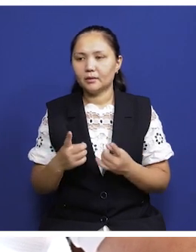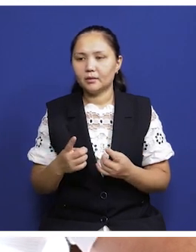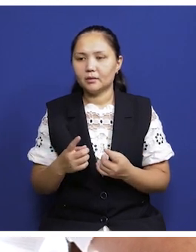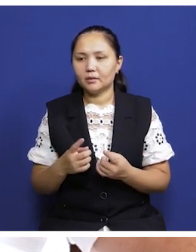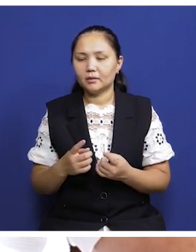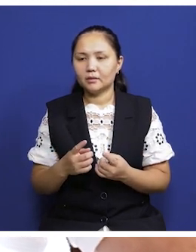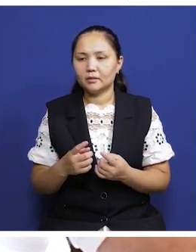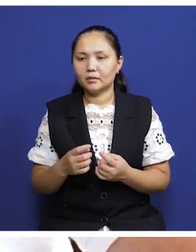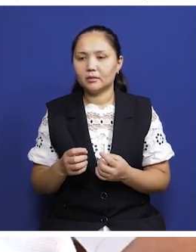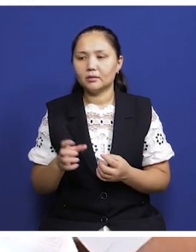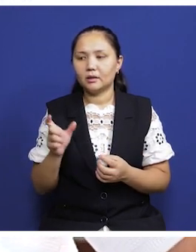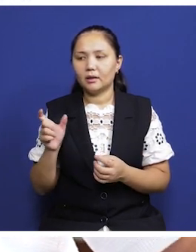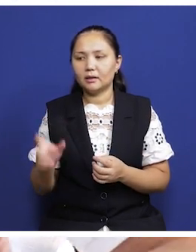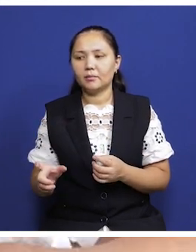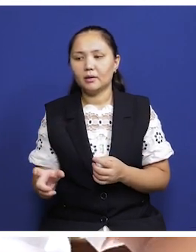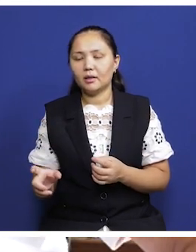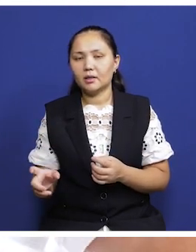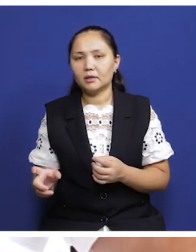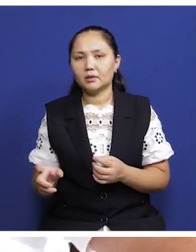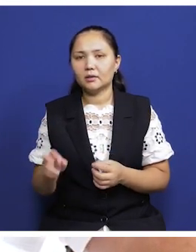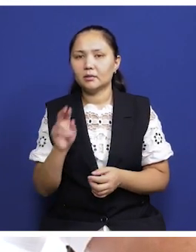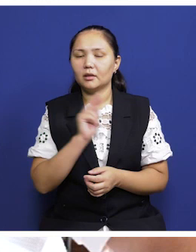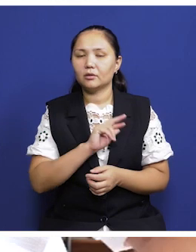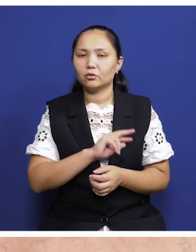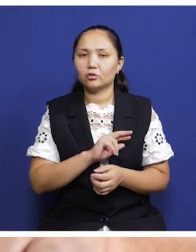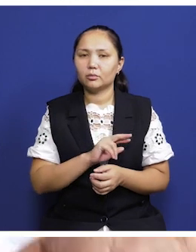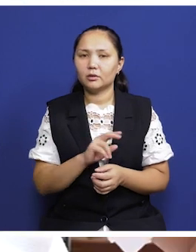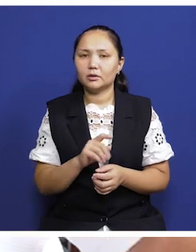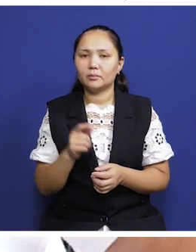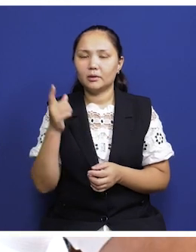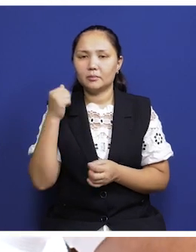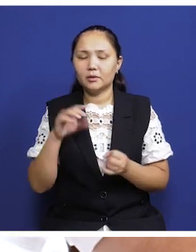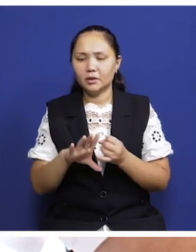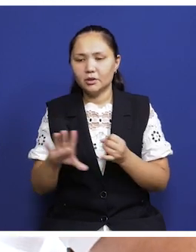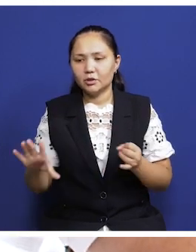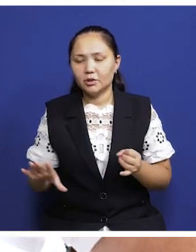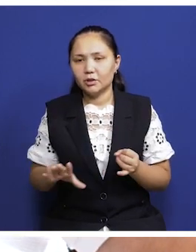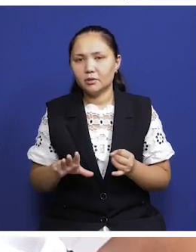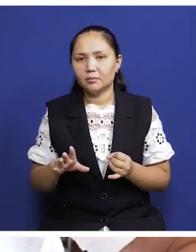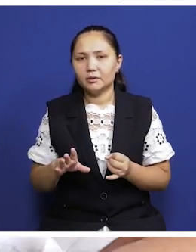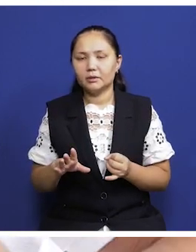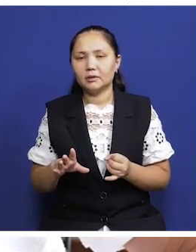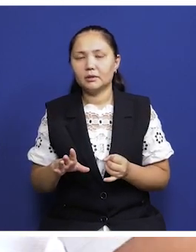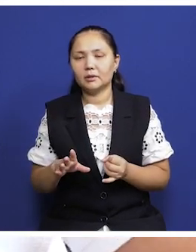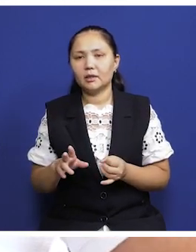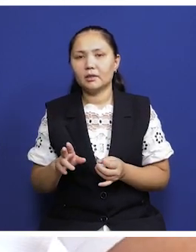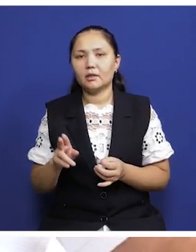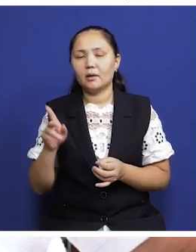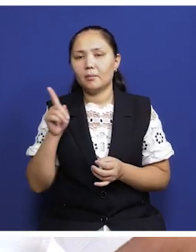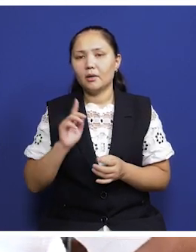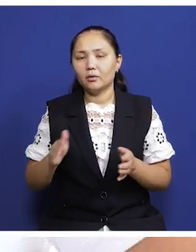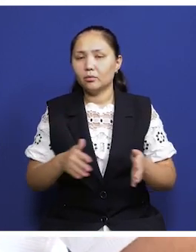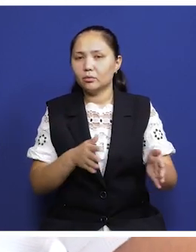жаңағы халықтың жаңағы айналысатын шаруасы осы мал шаруашылығы. Өйткені жеріміздің ыңғайы соған келеді. Өйткені бізде ірі өзендер